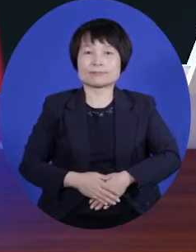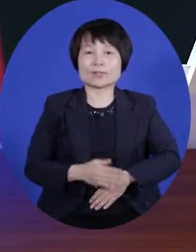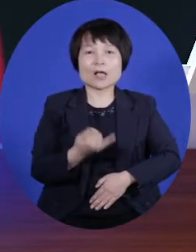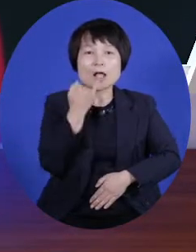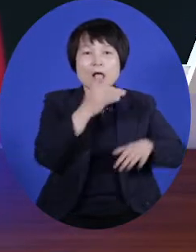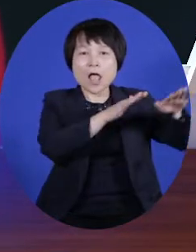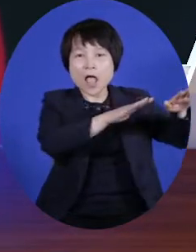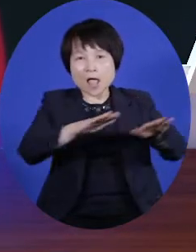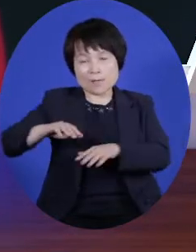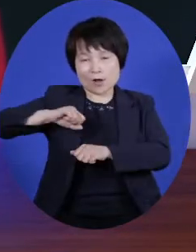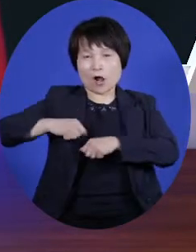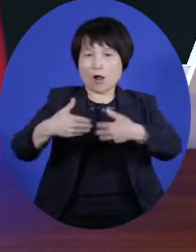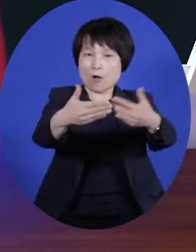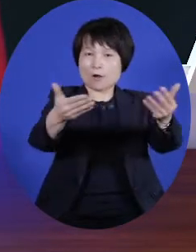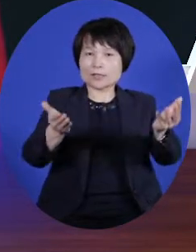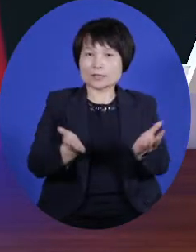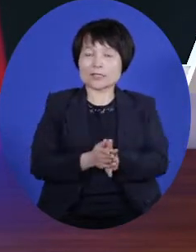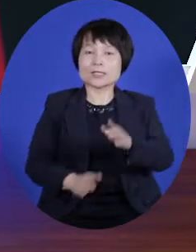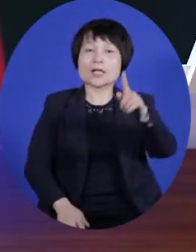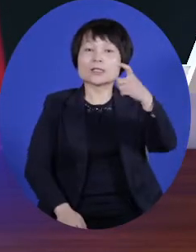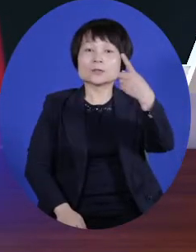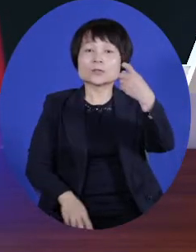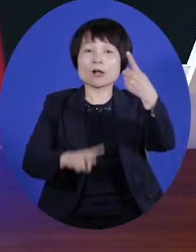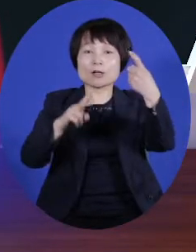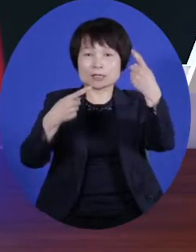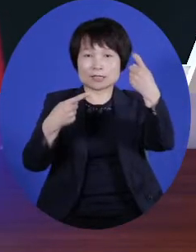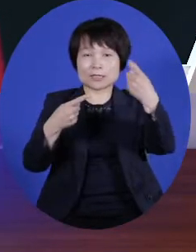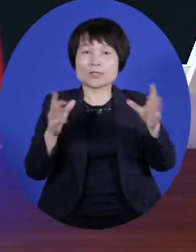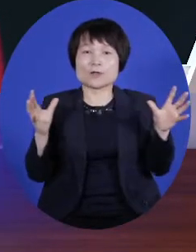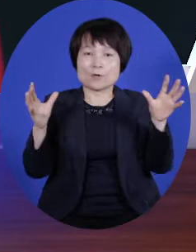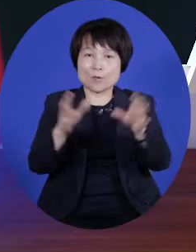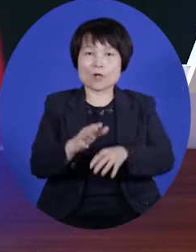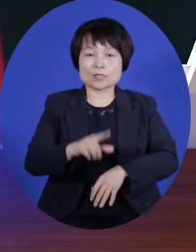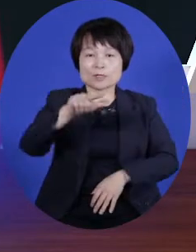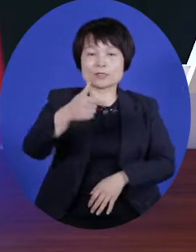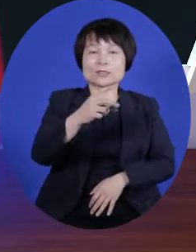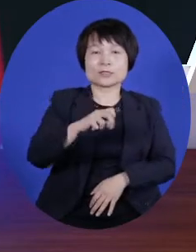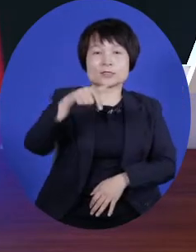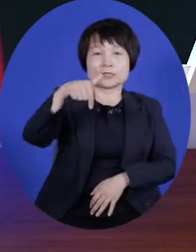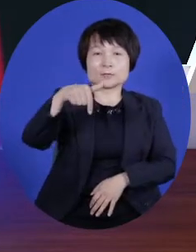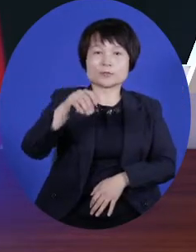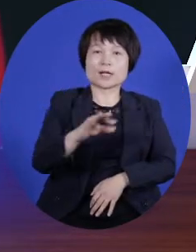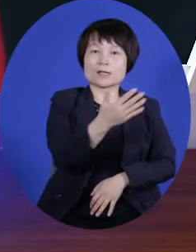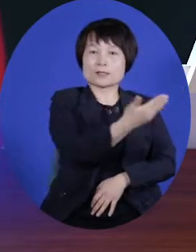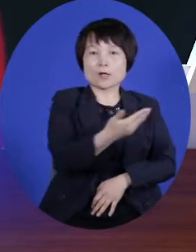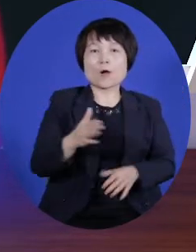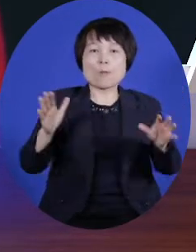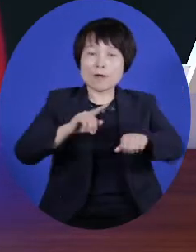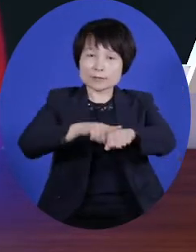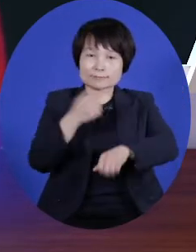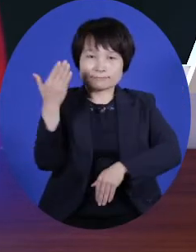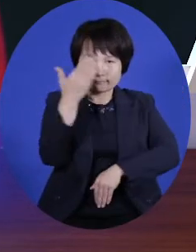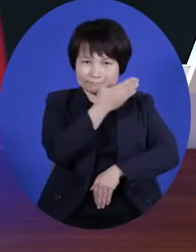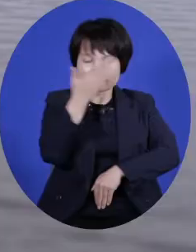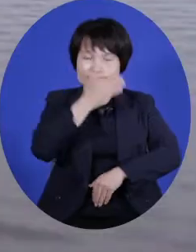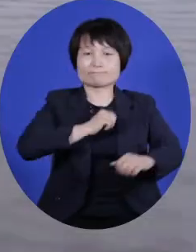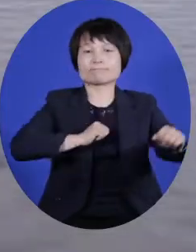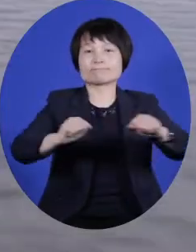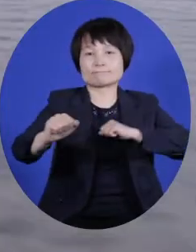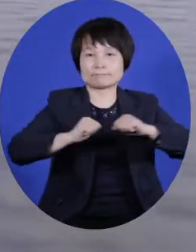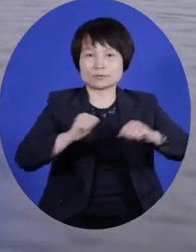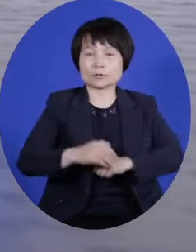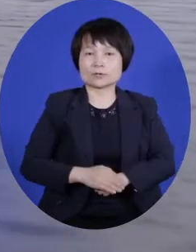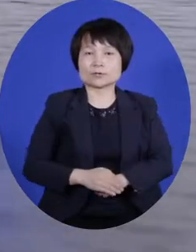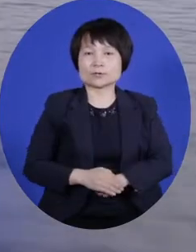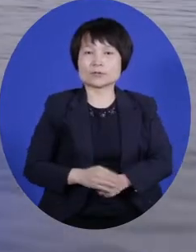해병대 광주전우회 전문 스쿠버대원 60여 명은 11월 1일 금강에서 자연보호 활동을 전개했습니다.